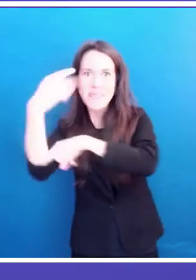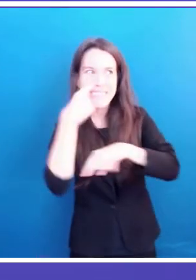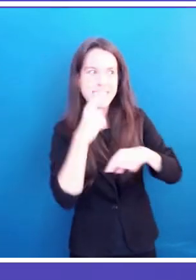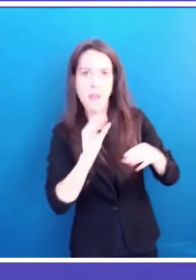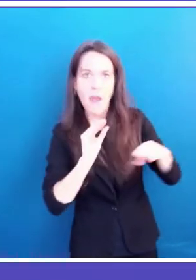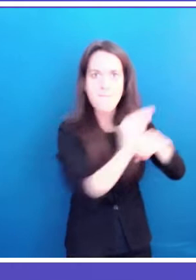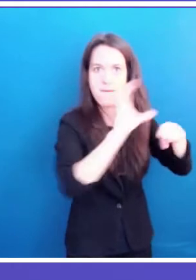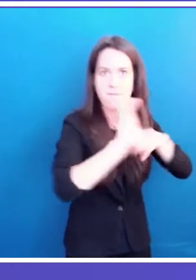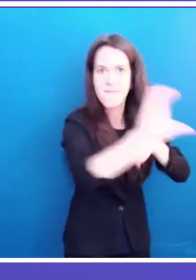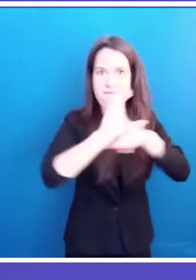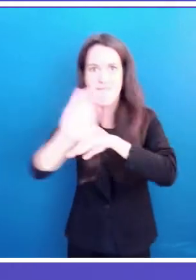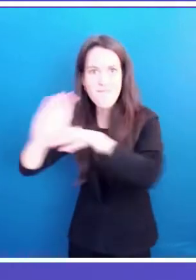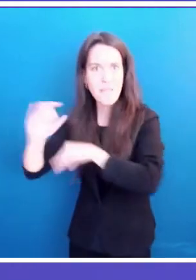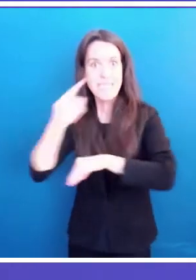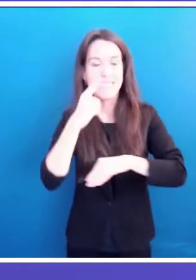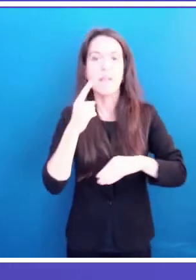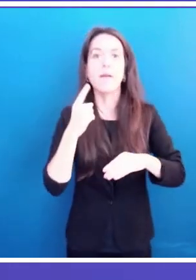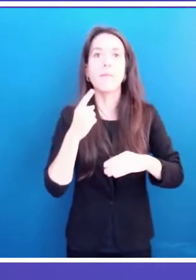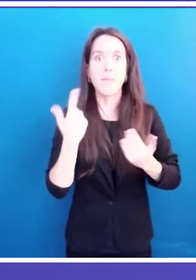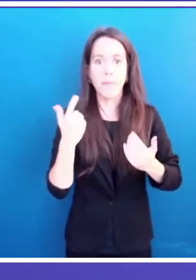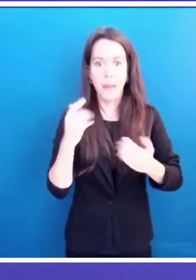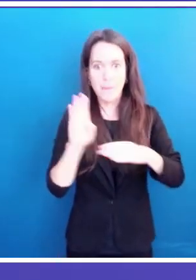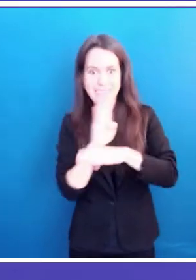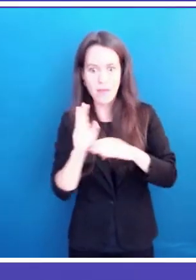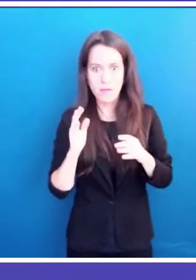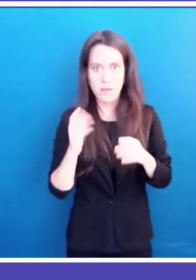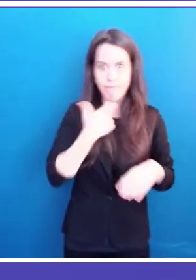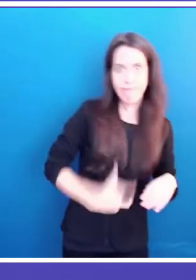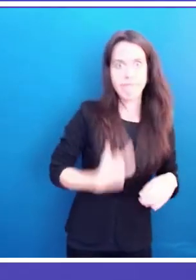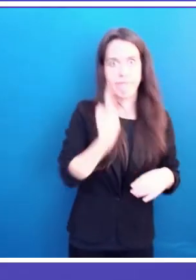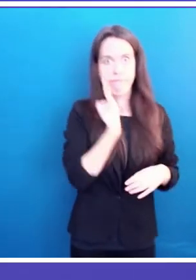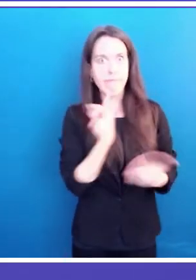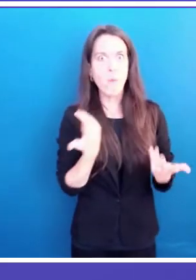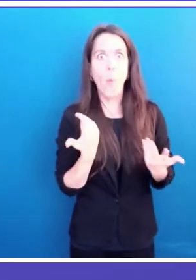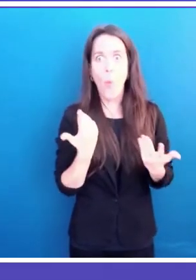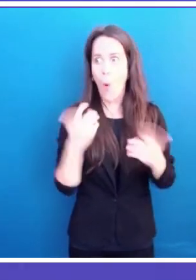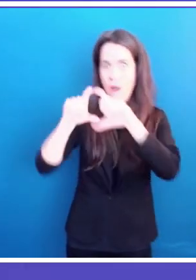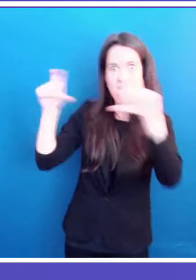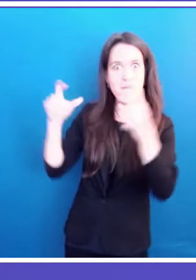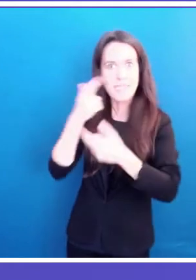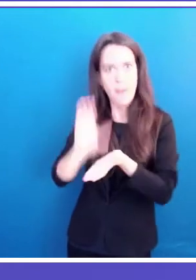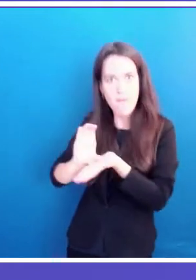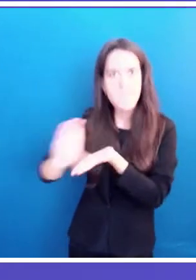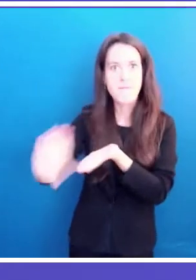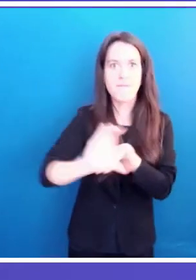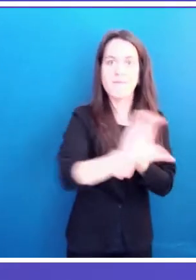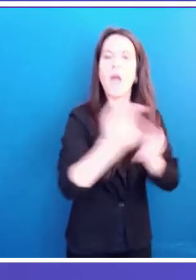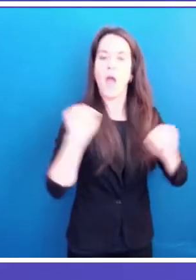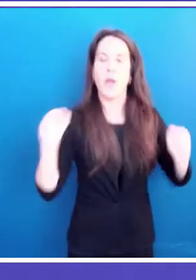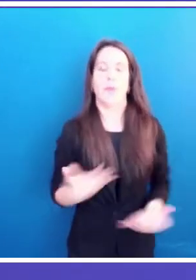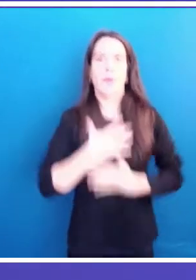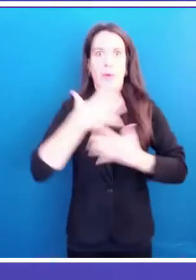سيولة الشركات، سيولة في الوصول إلى التسليفات